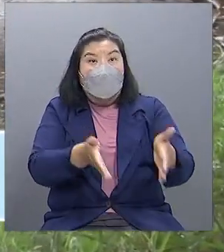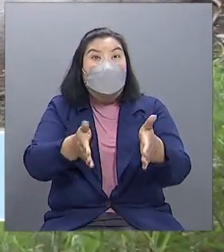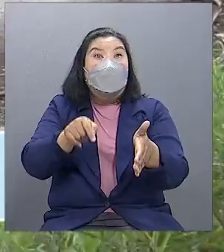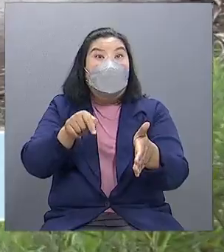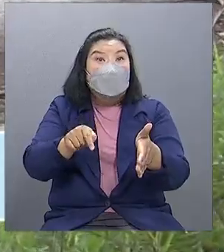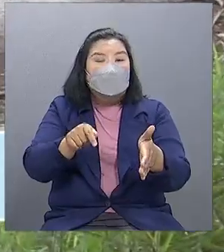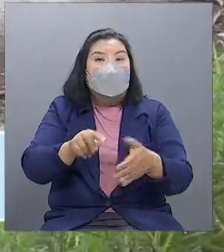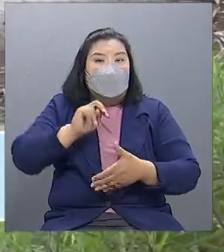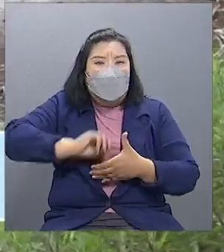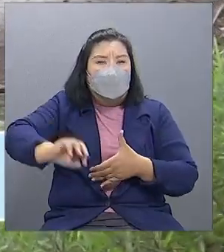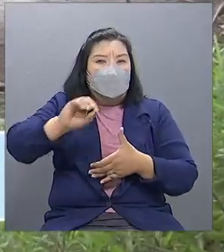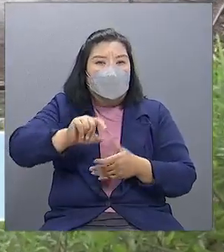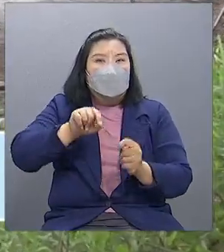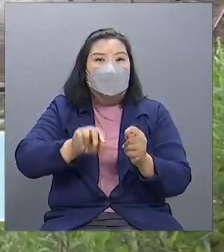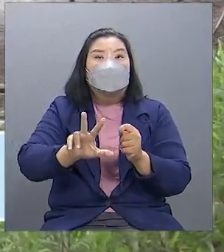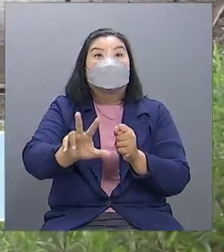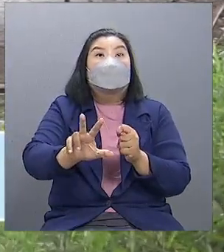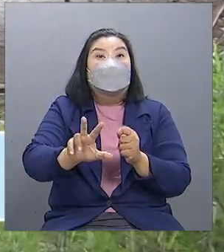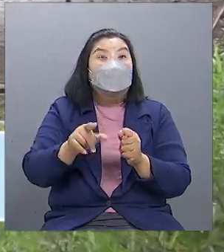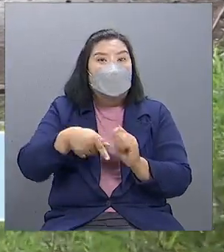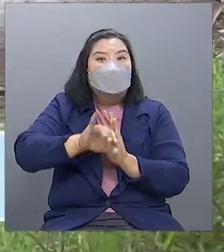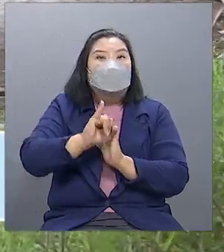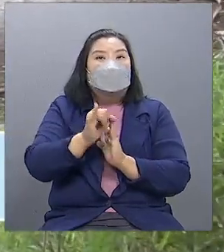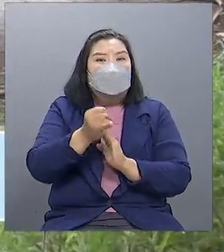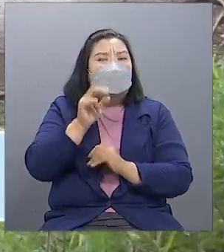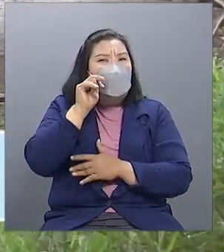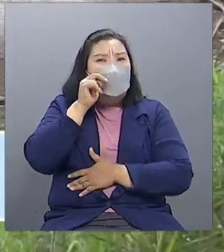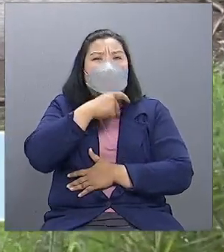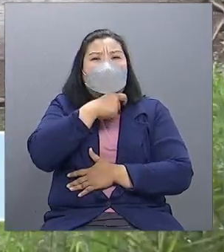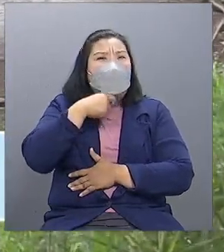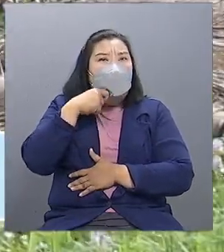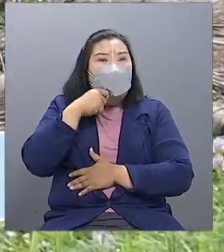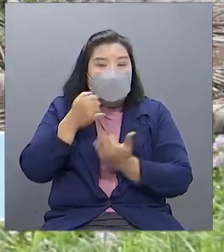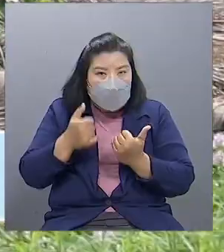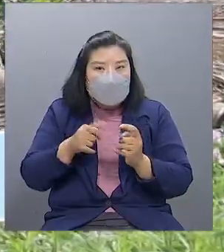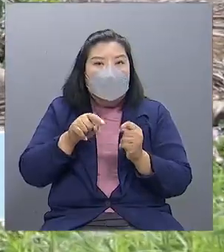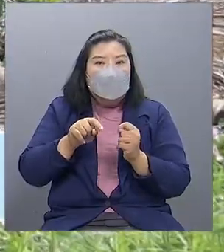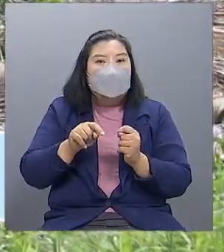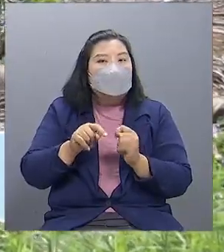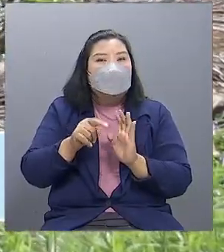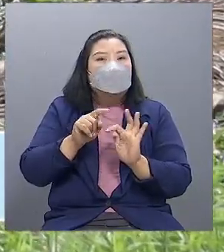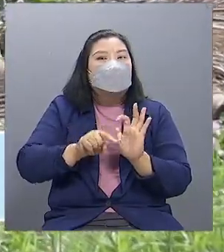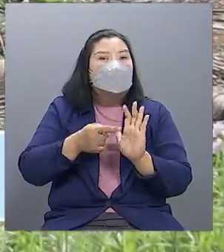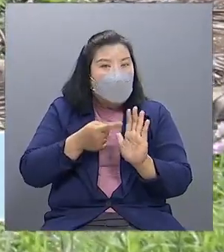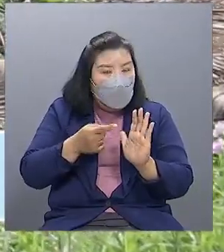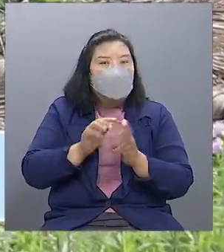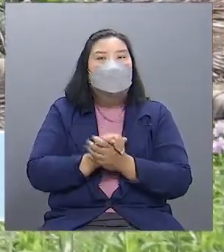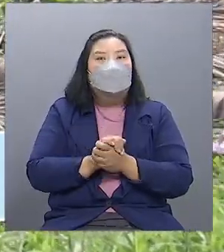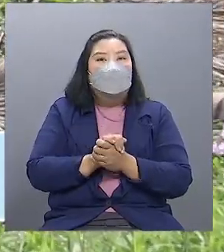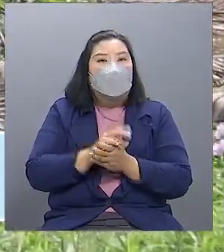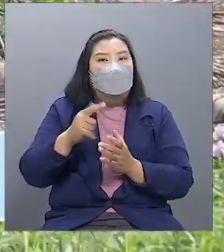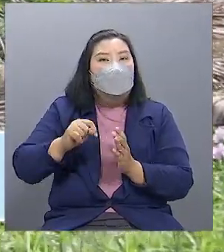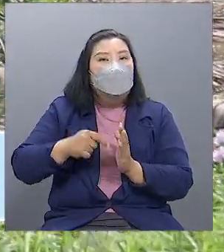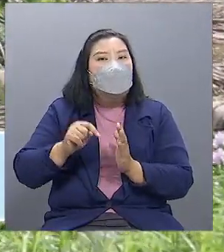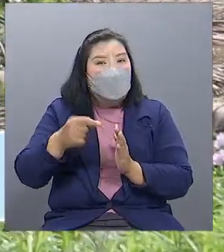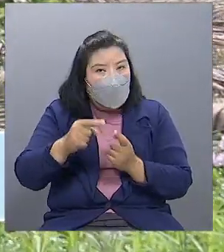าน 3 ตำบนในเขต อภ stocks แห้งขอดค่ะได้แก่ตำบเมือง เก่าำบนดงกลาง ปากคำอัภคม buffets